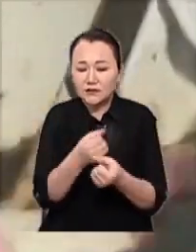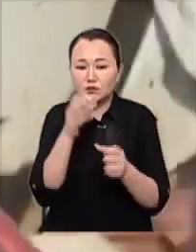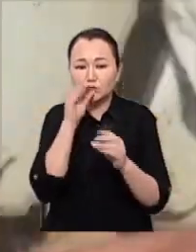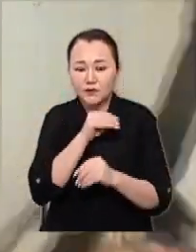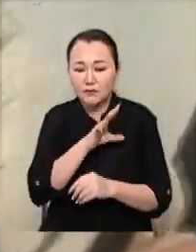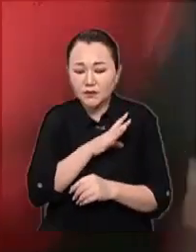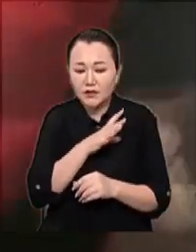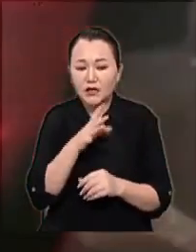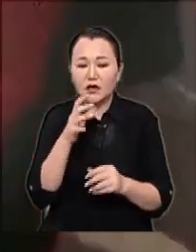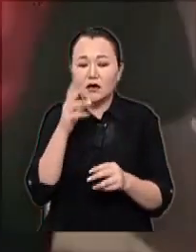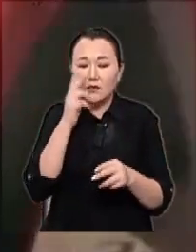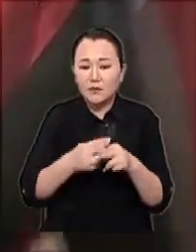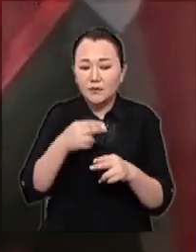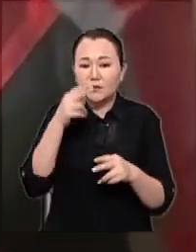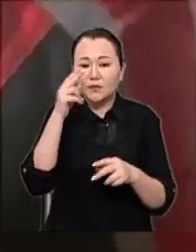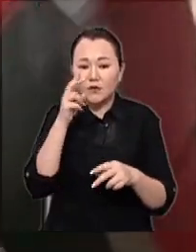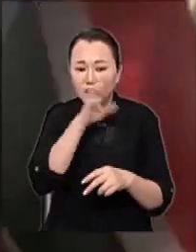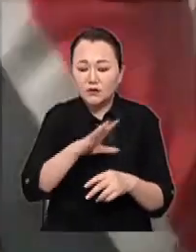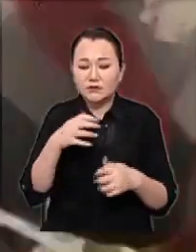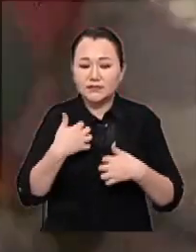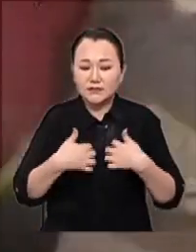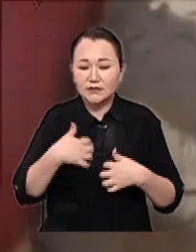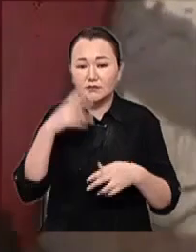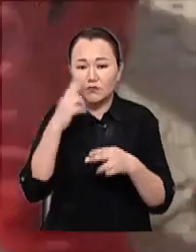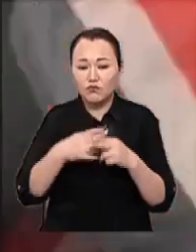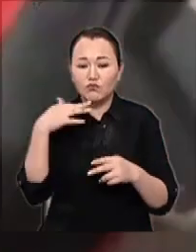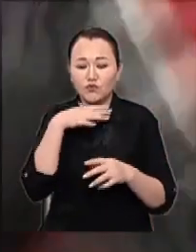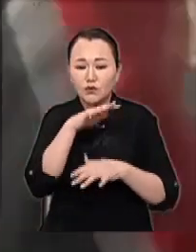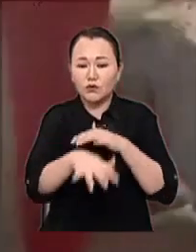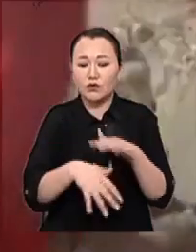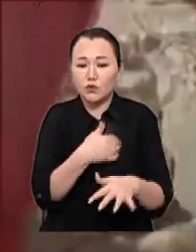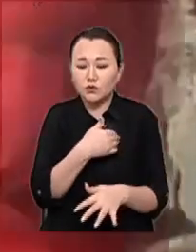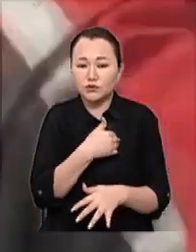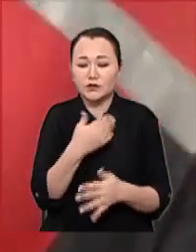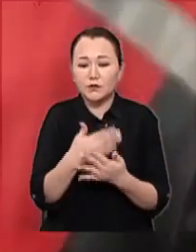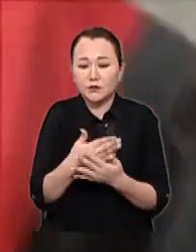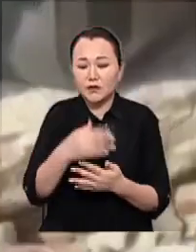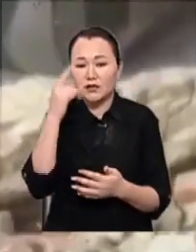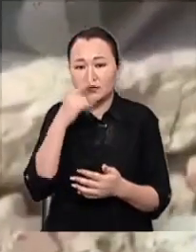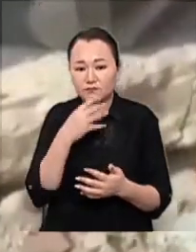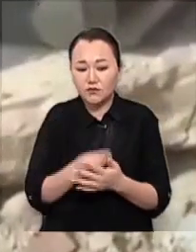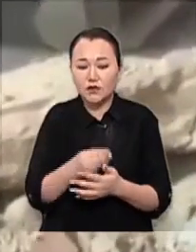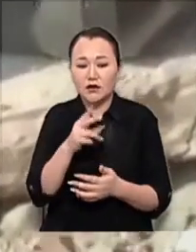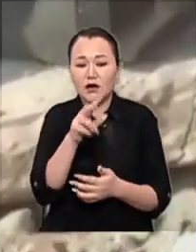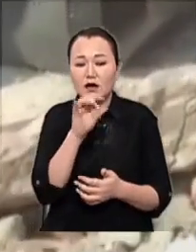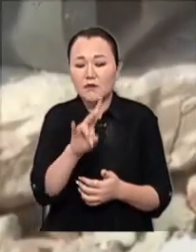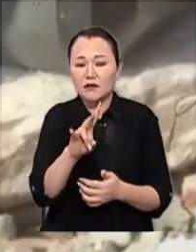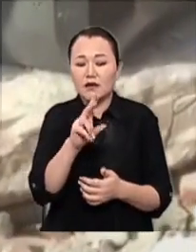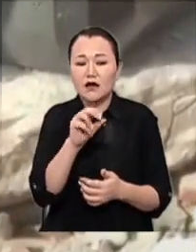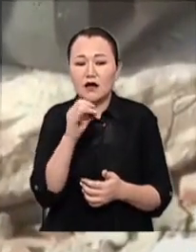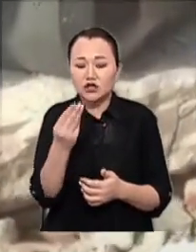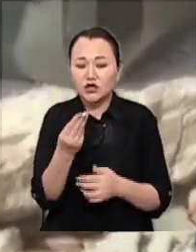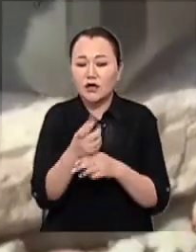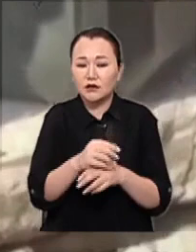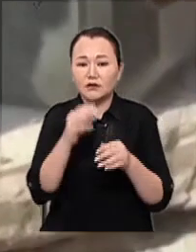үлгерген. Әрі бауырлас елге көмек беруге асыққан ағайын көп. Қазір, мәселен, отандастарымыз Қахраман Қарашта өлкесінде